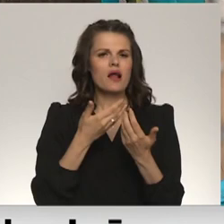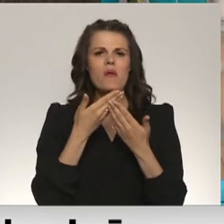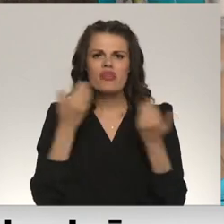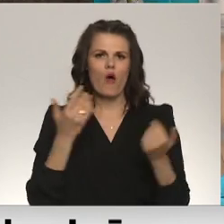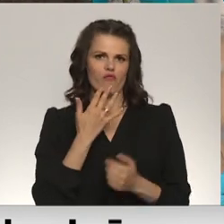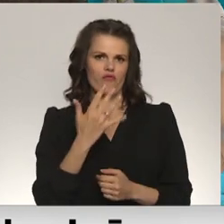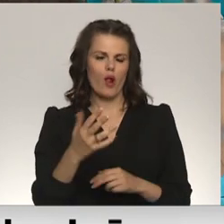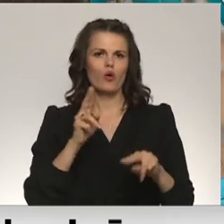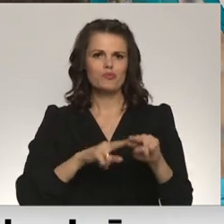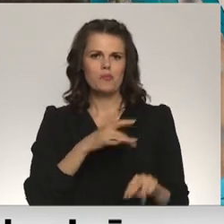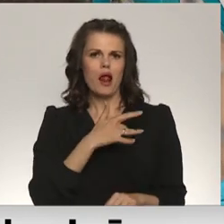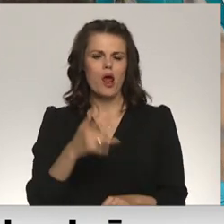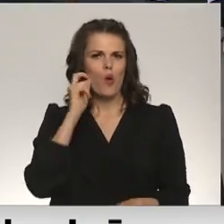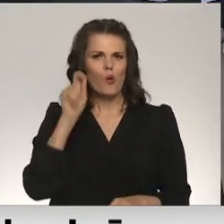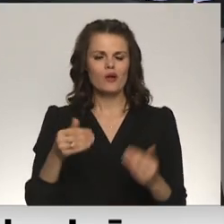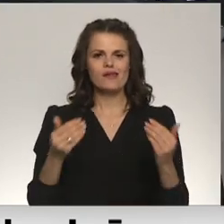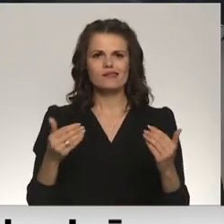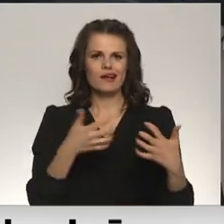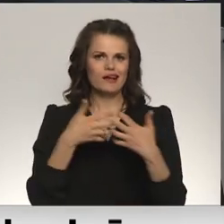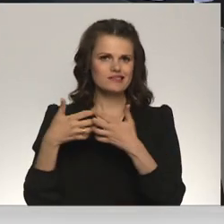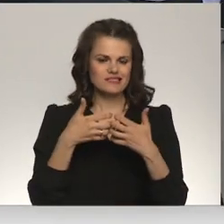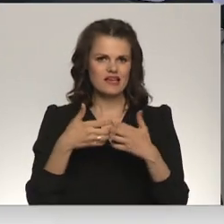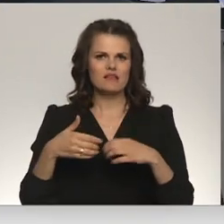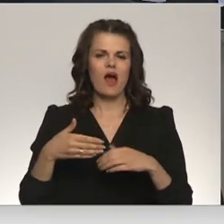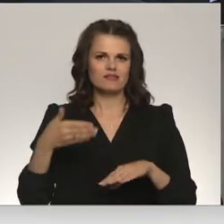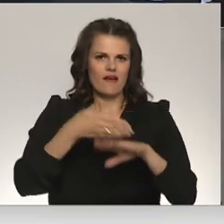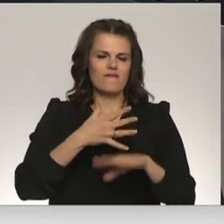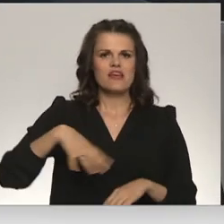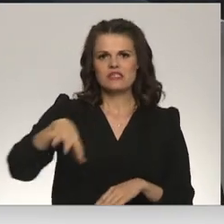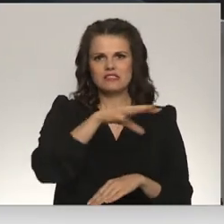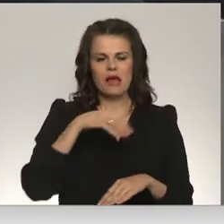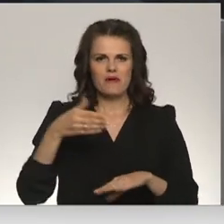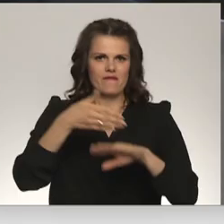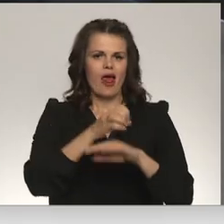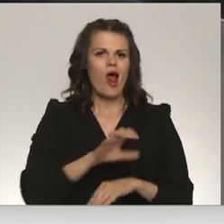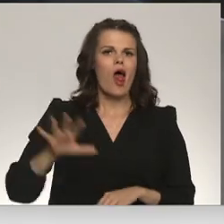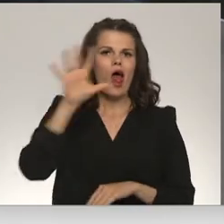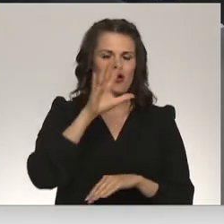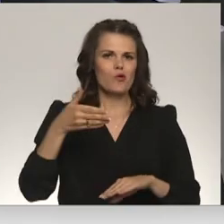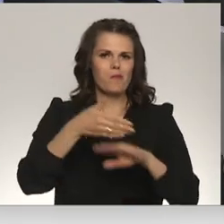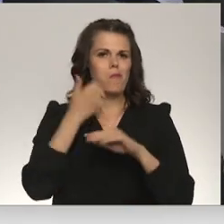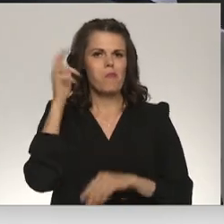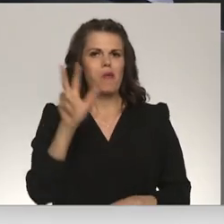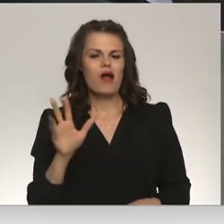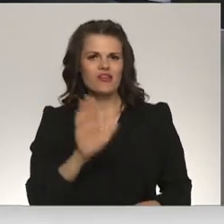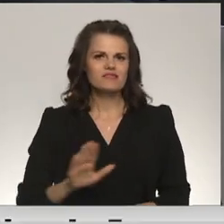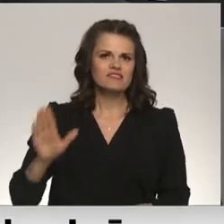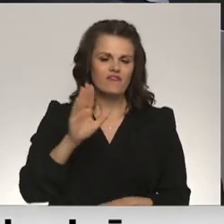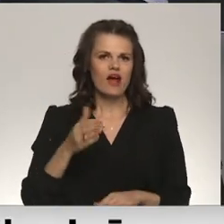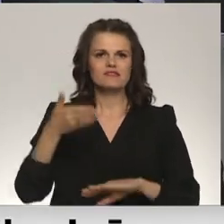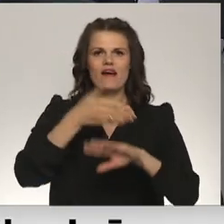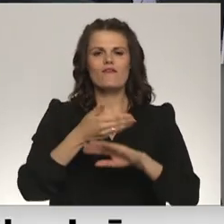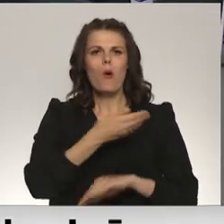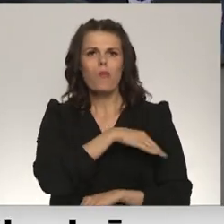ka Ukraina tagad cīnās par mums visiem, par visu Eiropu, par Baltijas valstīm, par Poliju,